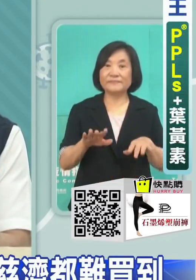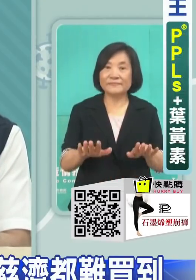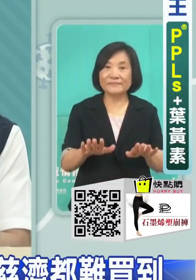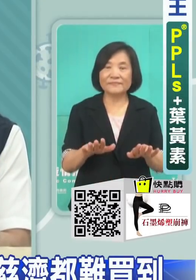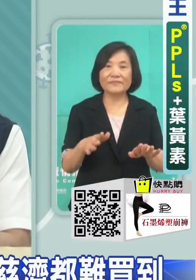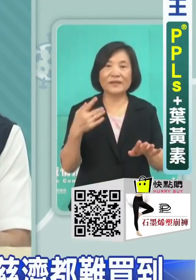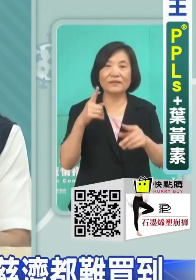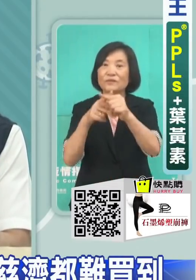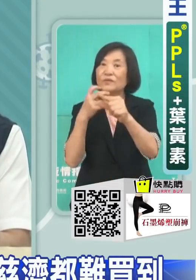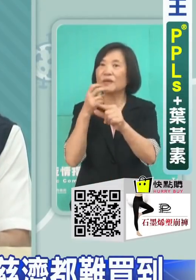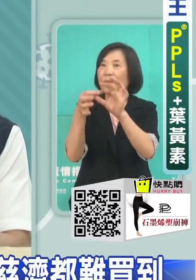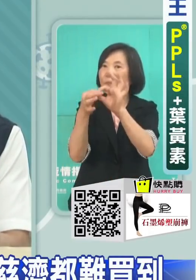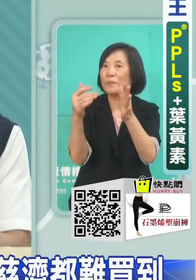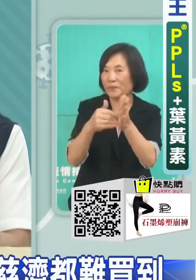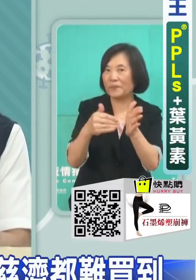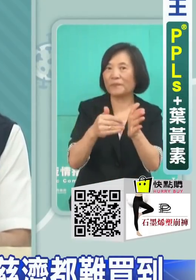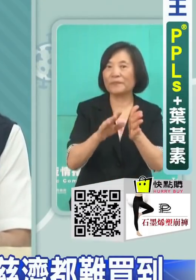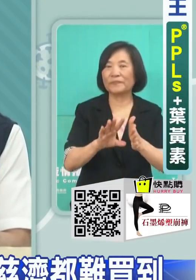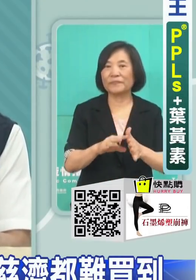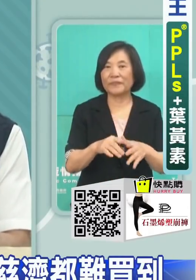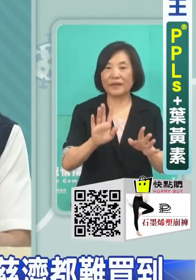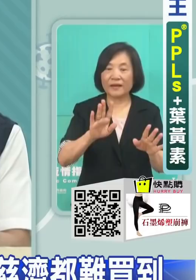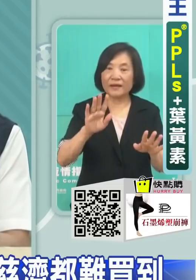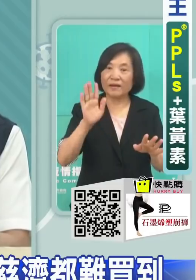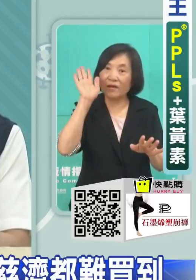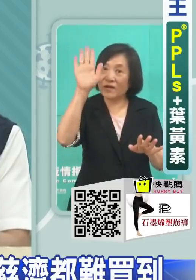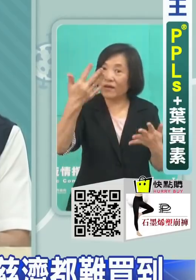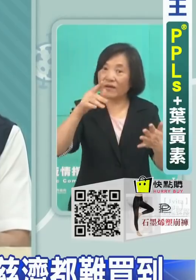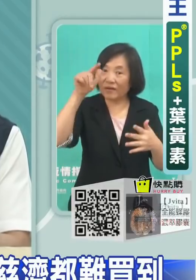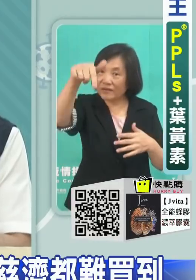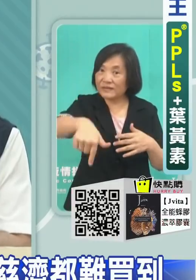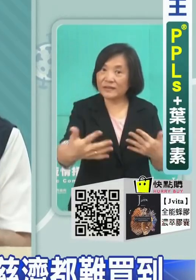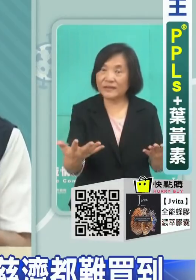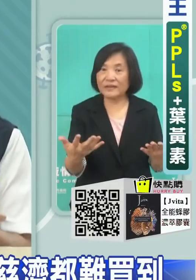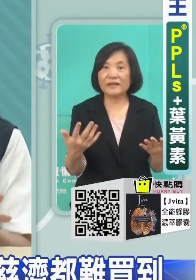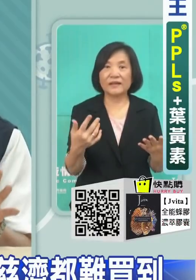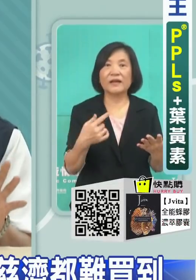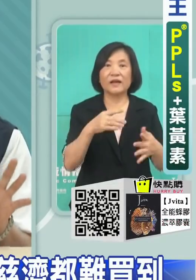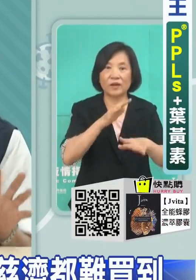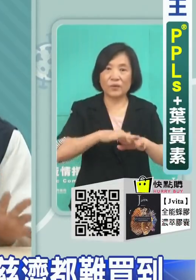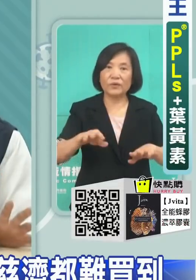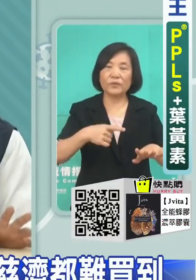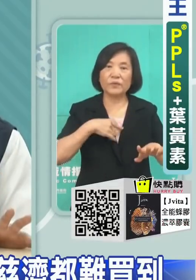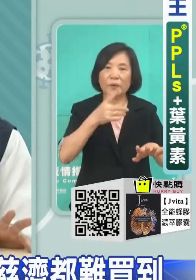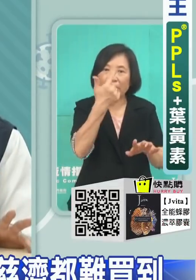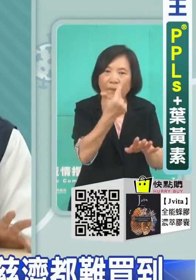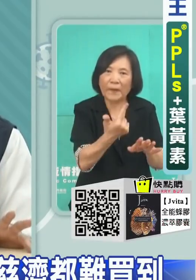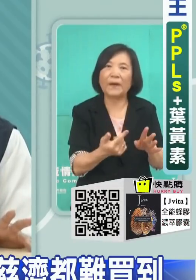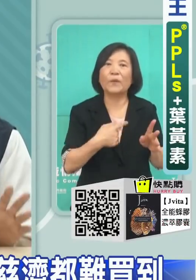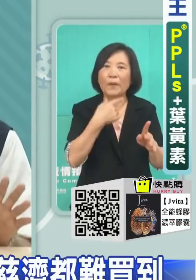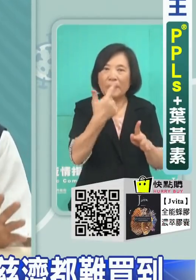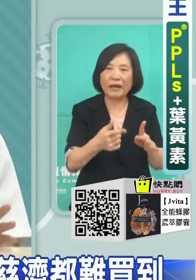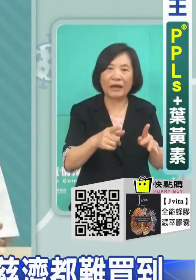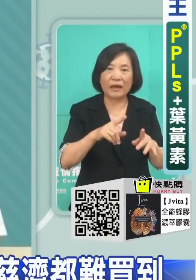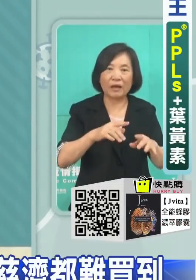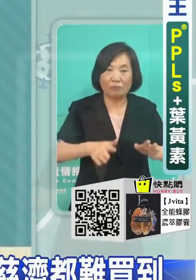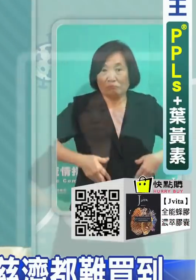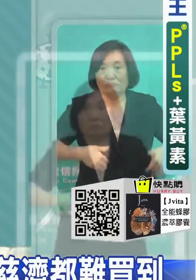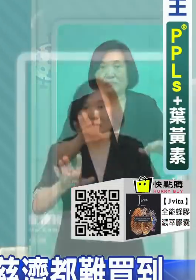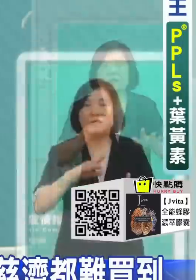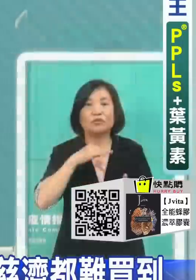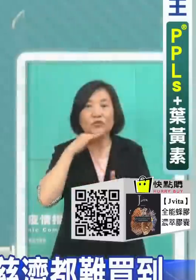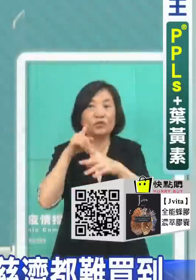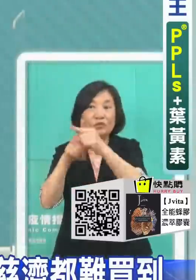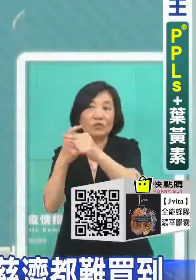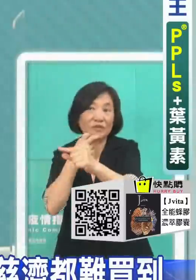也跟中央联络了，也就是说接下来下一批。我们就会动作稍缓一点，等到中